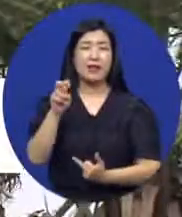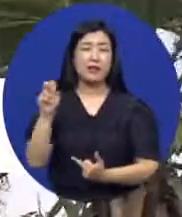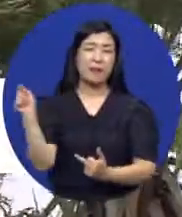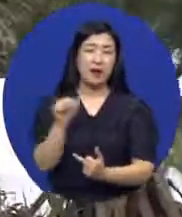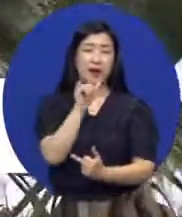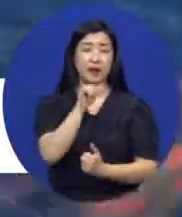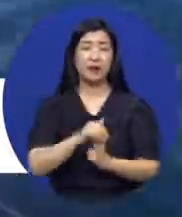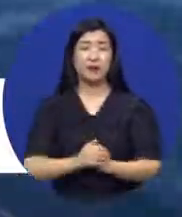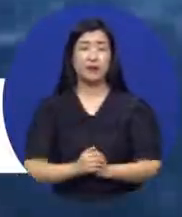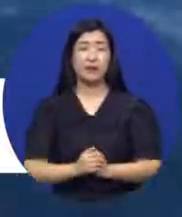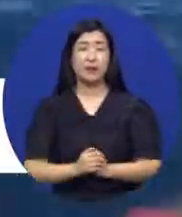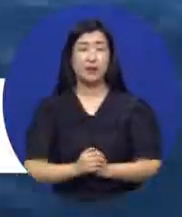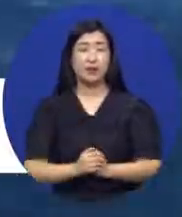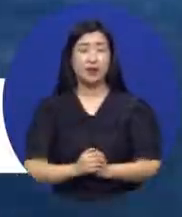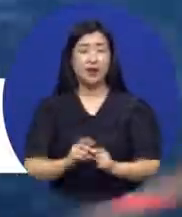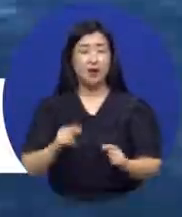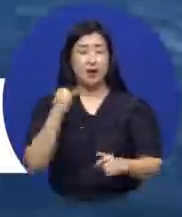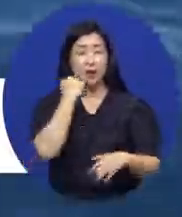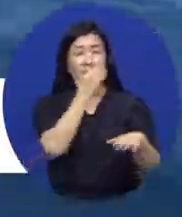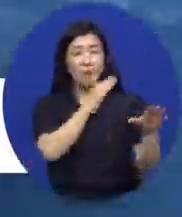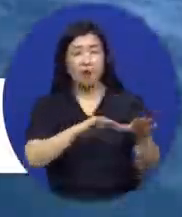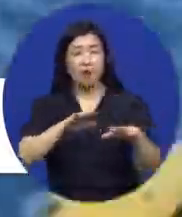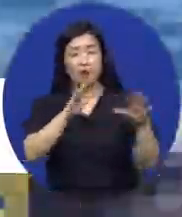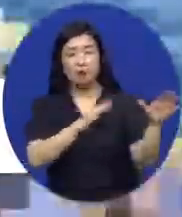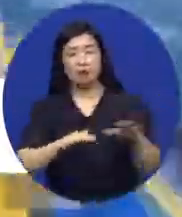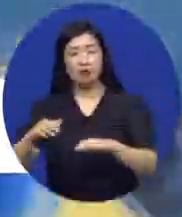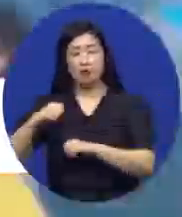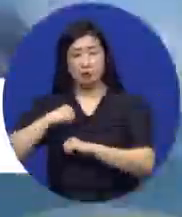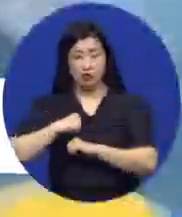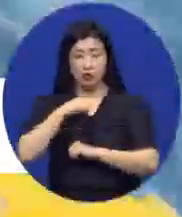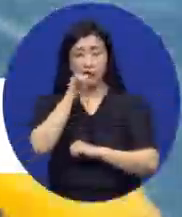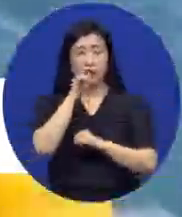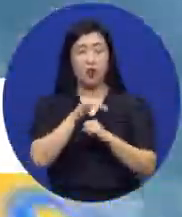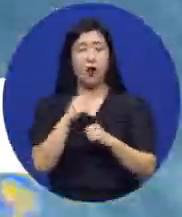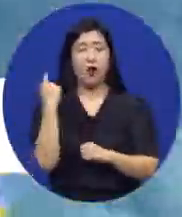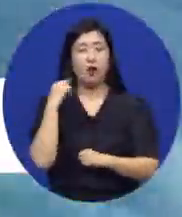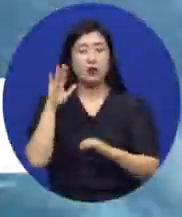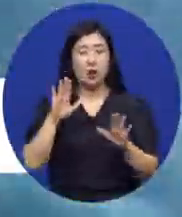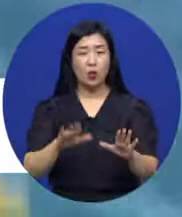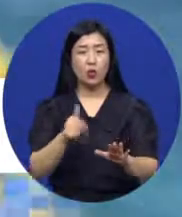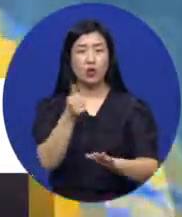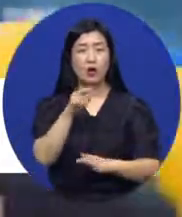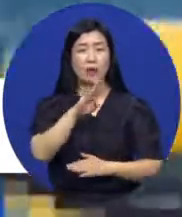관측됐습니다. 제주도 남쪽 먼바다에는 풍랑주의보가 내려졌고 어제와 오늘